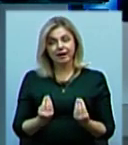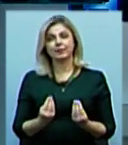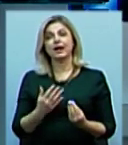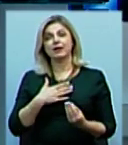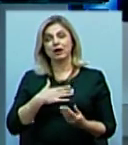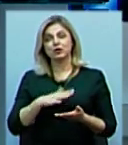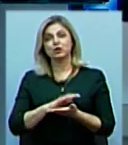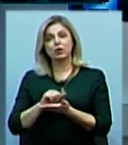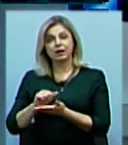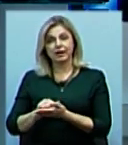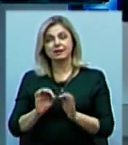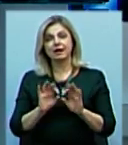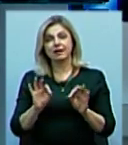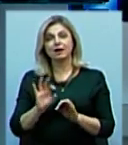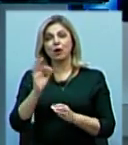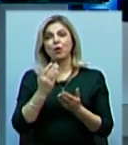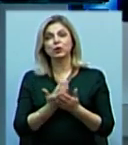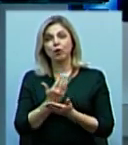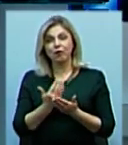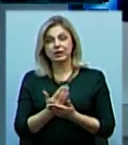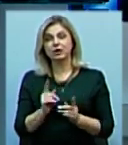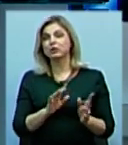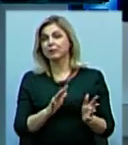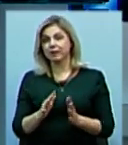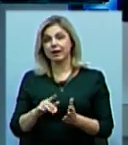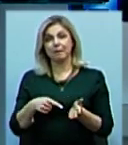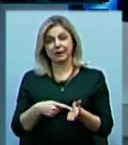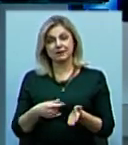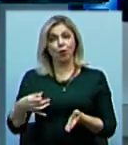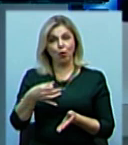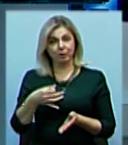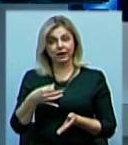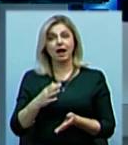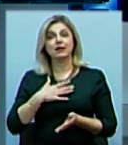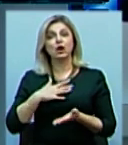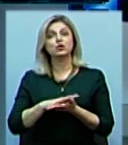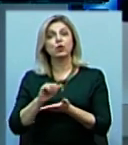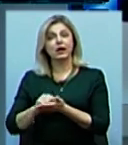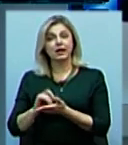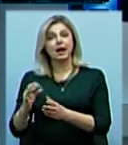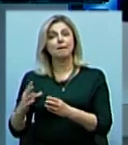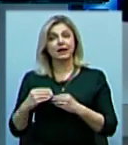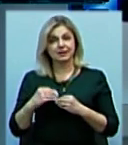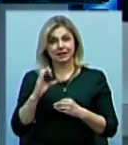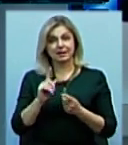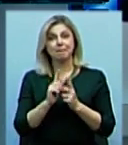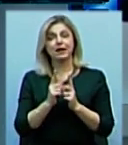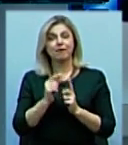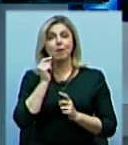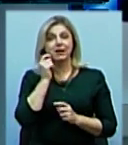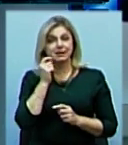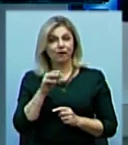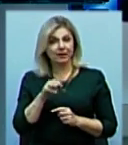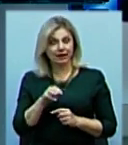про події, які сталися сьогодні у місті та області. Я Вікторія Андрушків, разом зі мною працює Тетяна Миснікова.